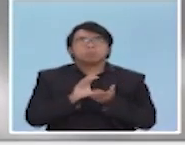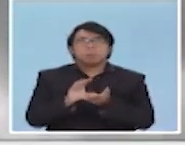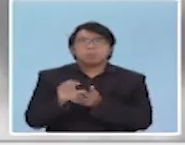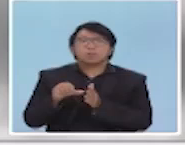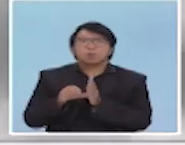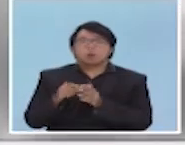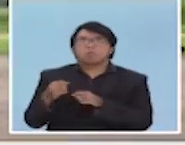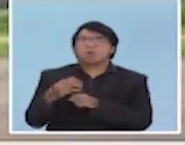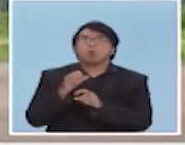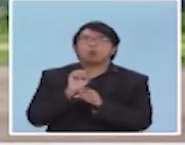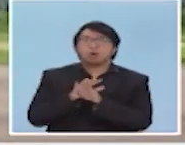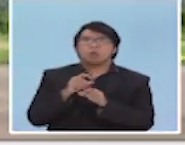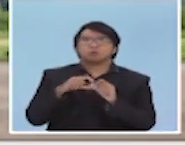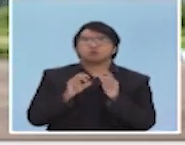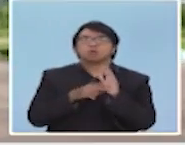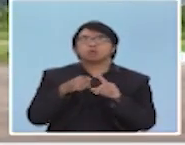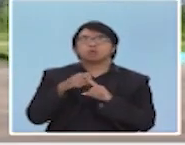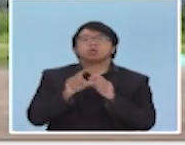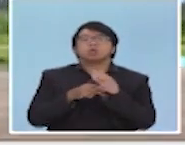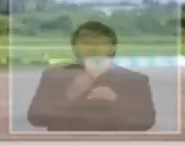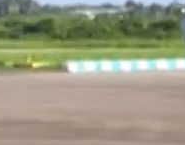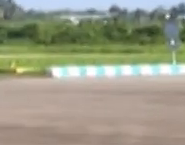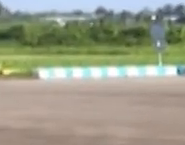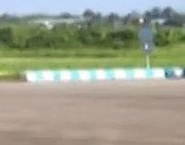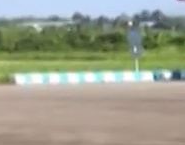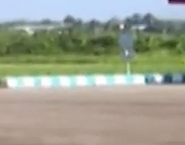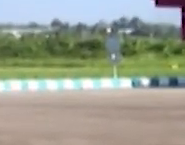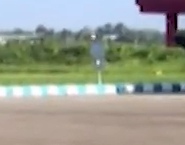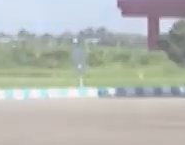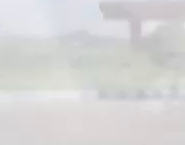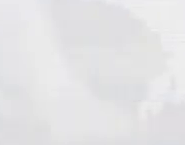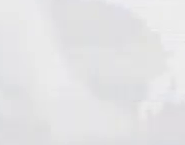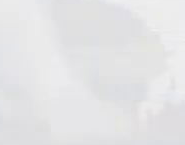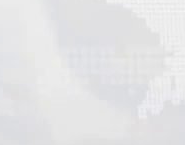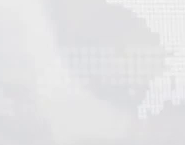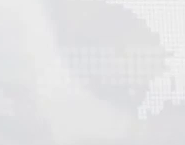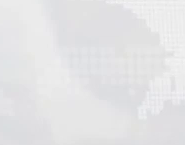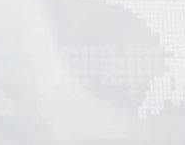masyarakat terdampak COVID-19 di Sungkup. Selengkapnya sesaat lagi.